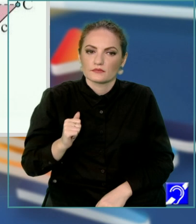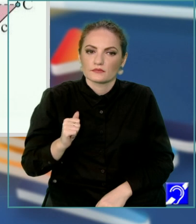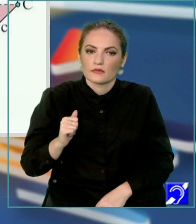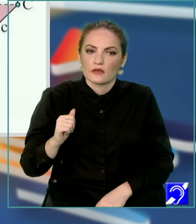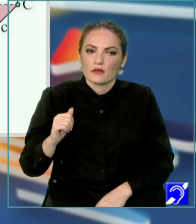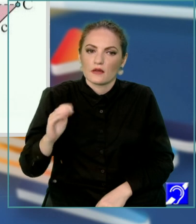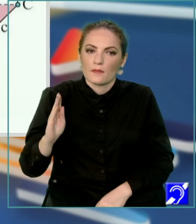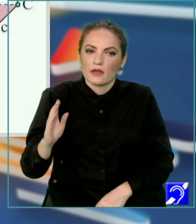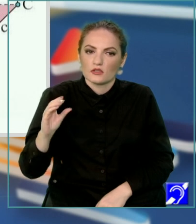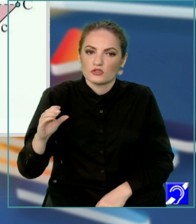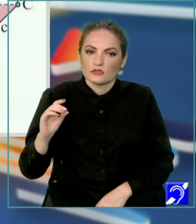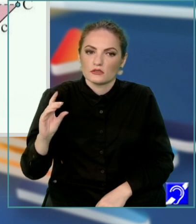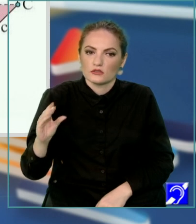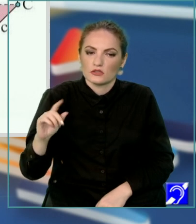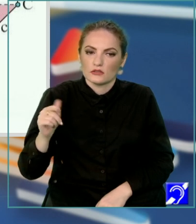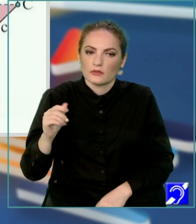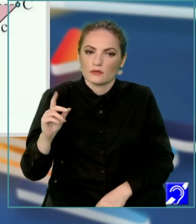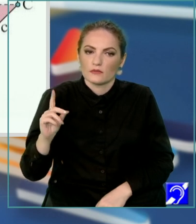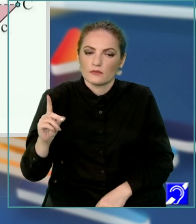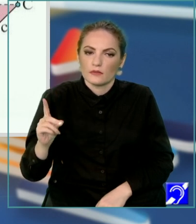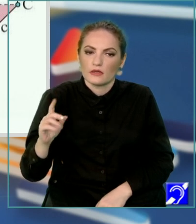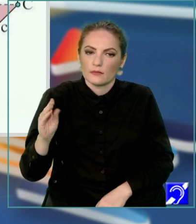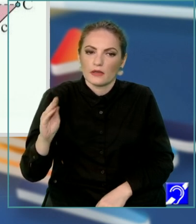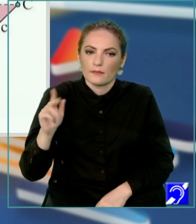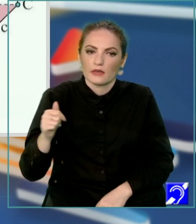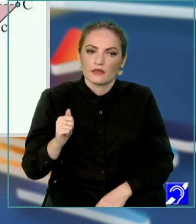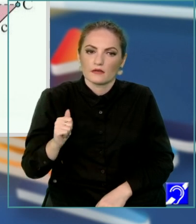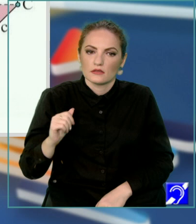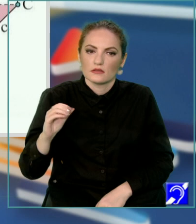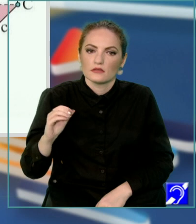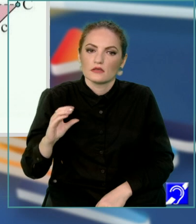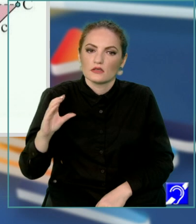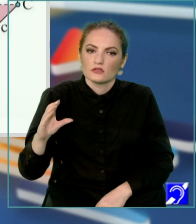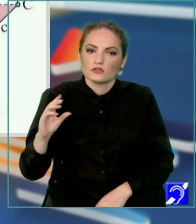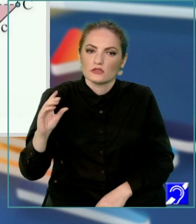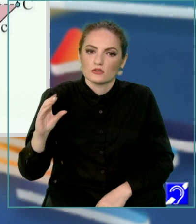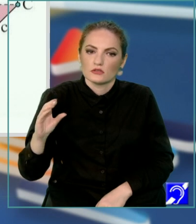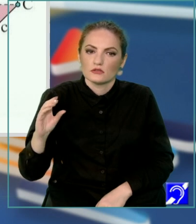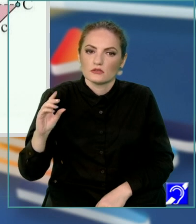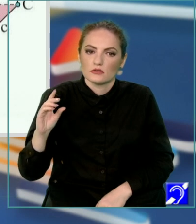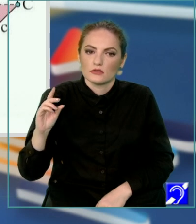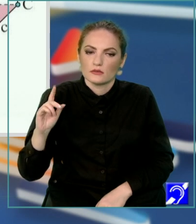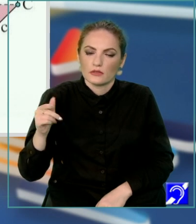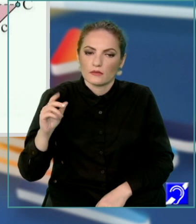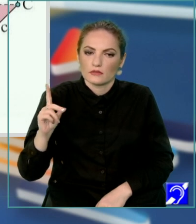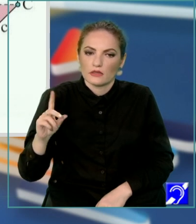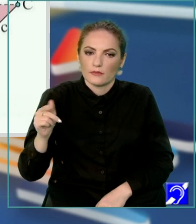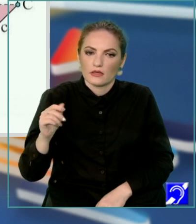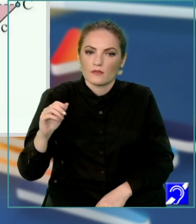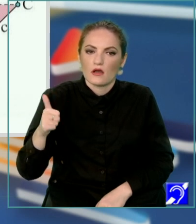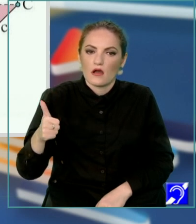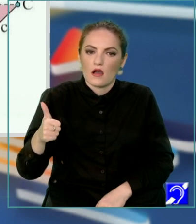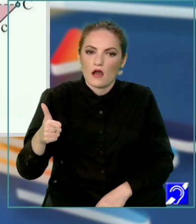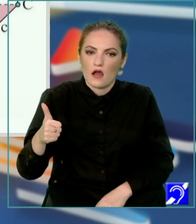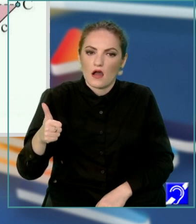prim a b d d prim a prim și b c c prim b prim oricare două